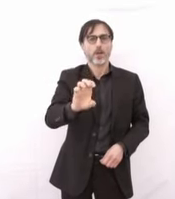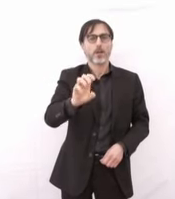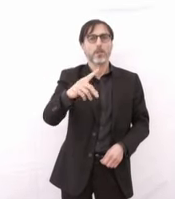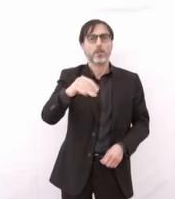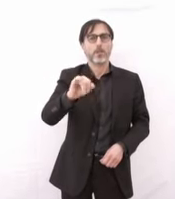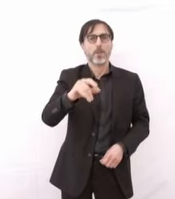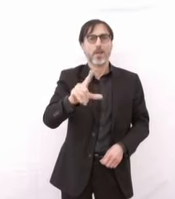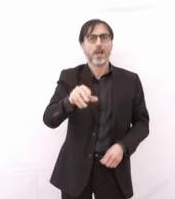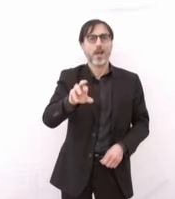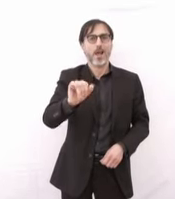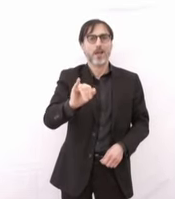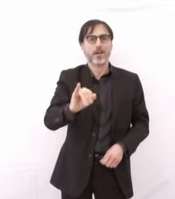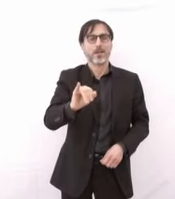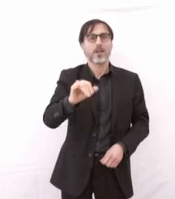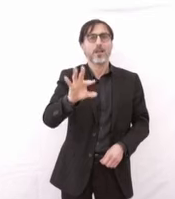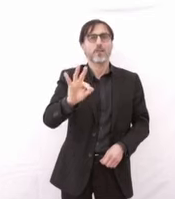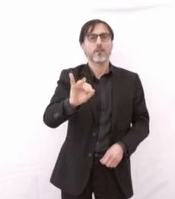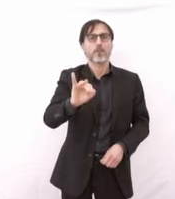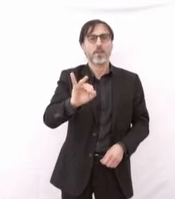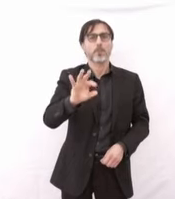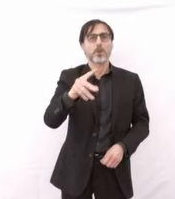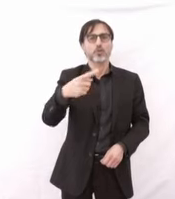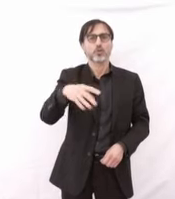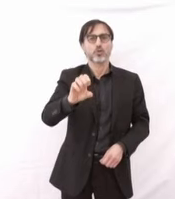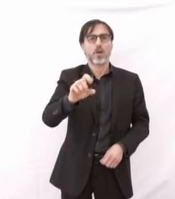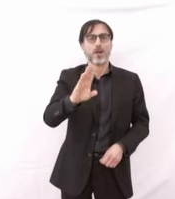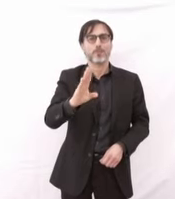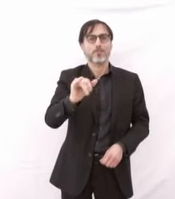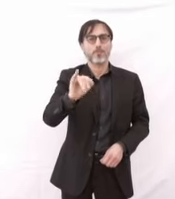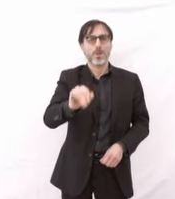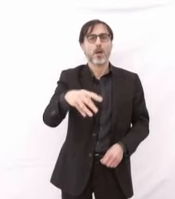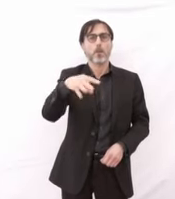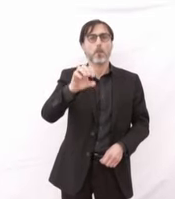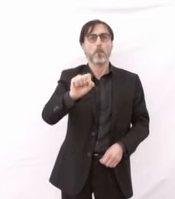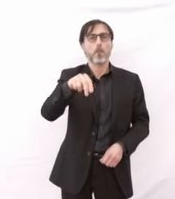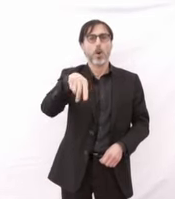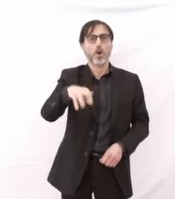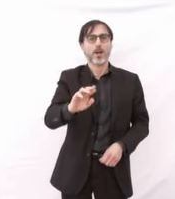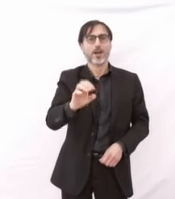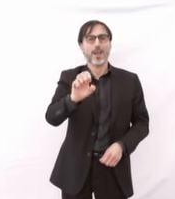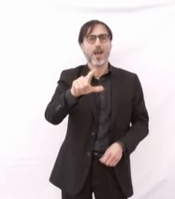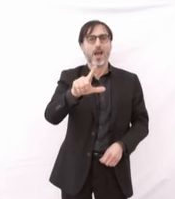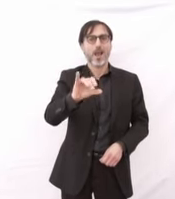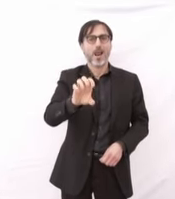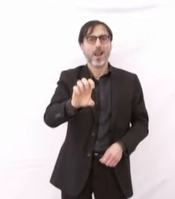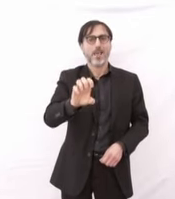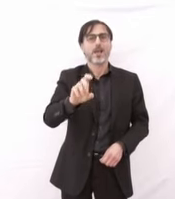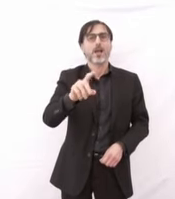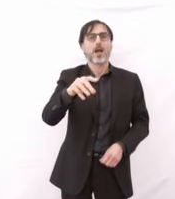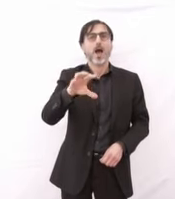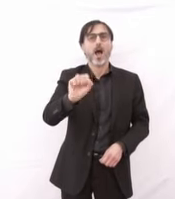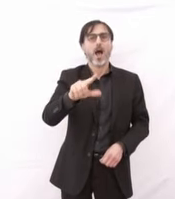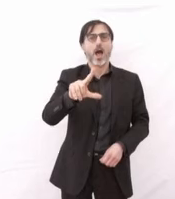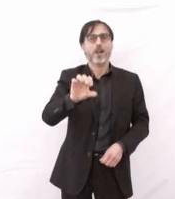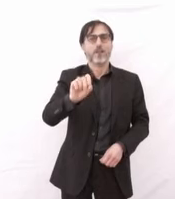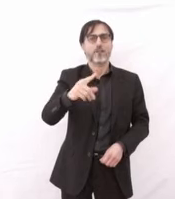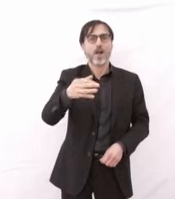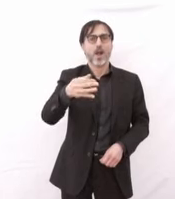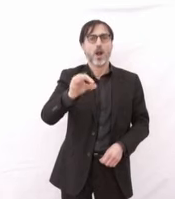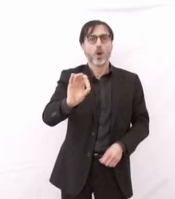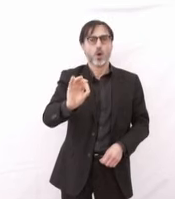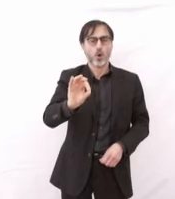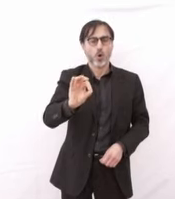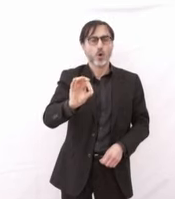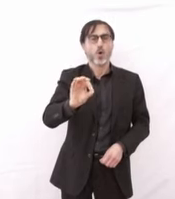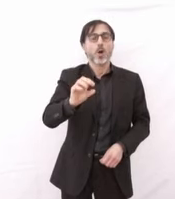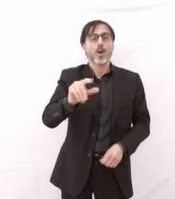Pillari, Filippo Gebbia, Salvatore Monreale, Francesco Alfano, Vittorio Esposito,